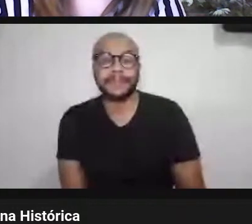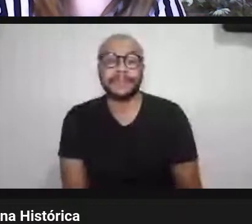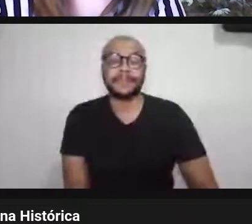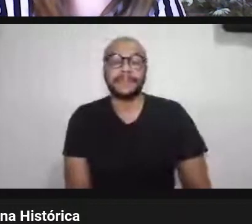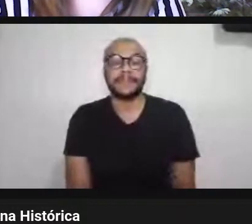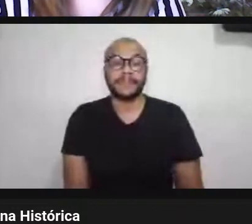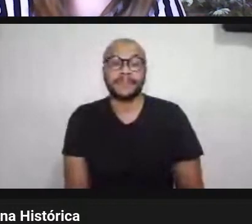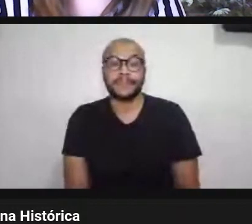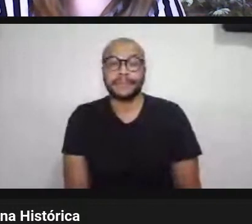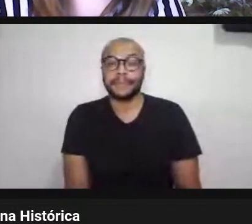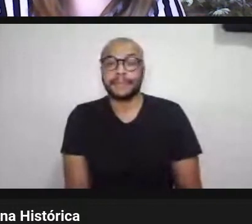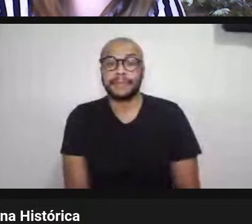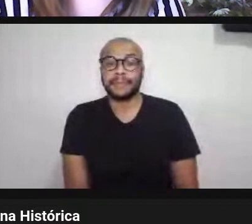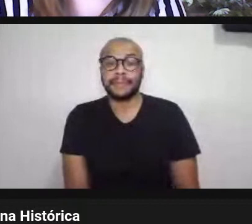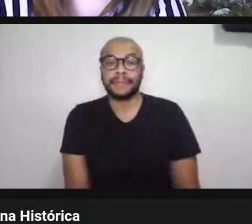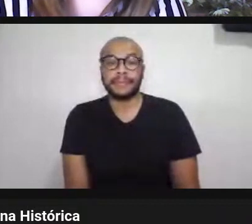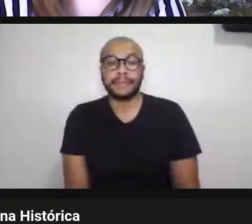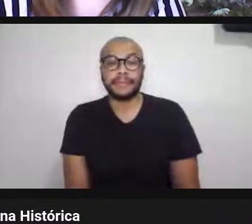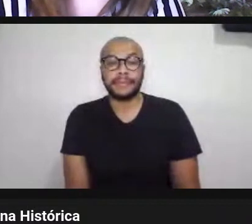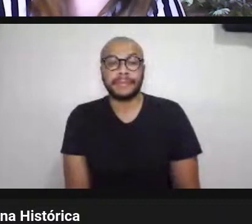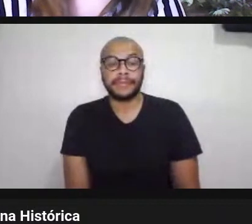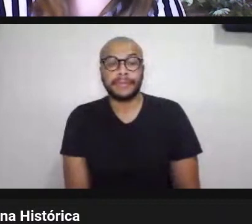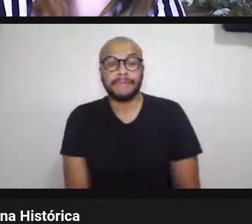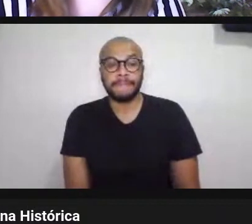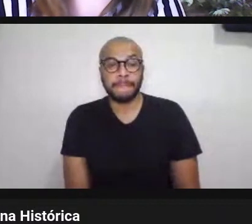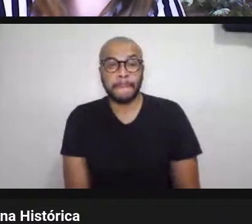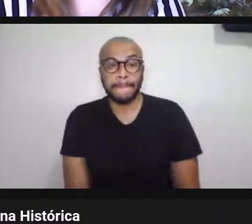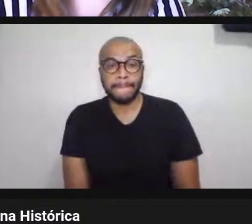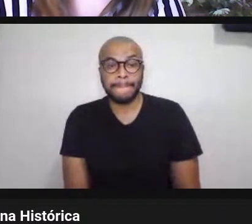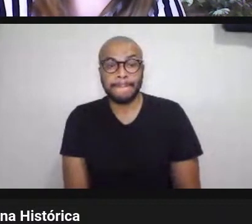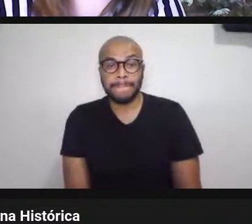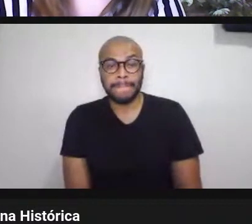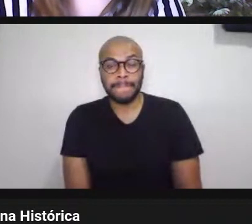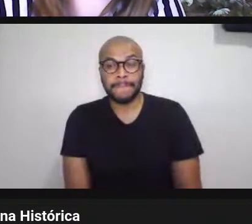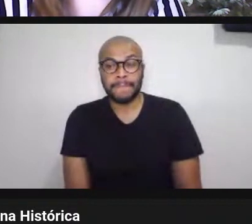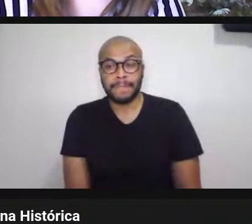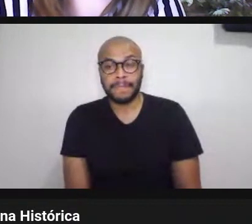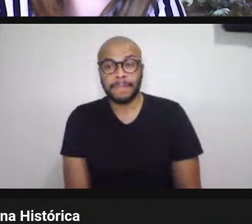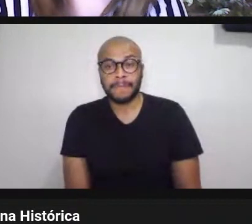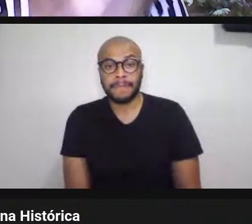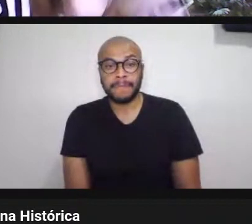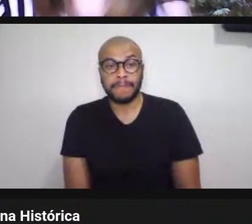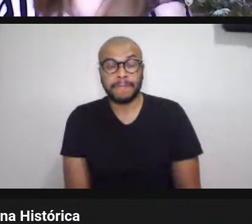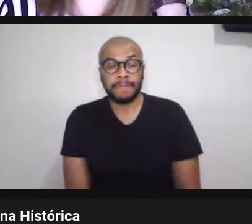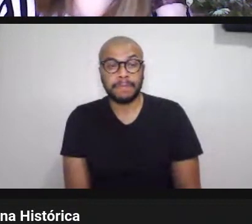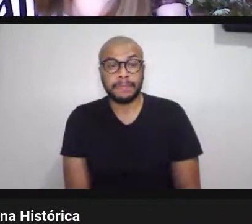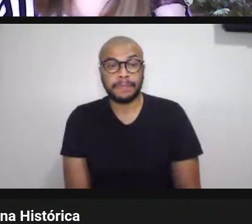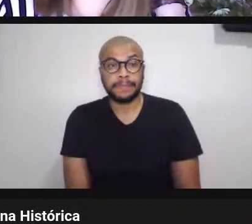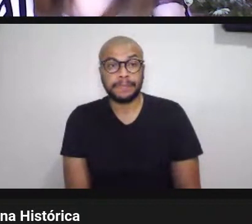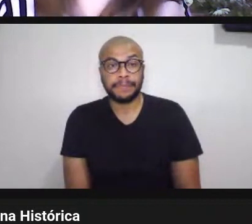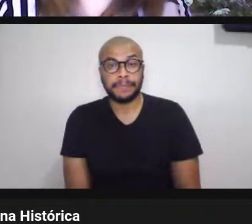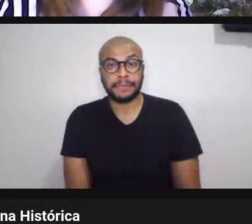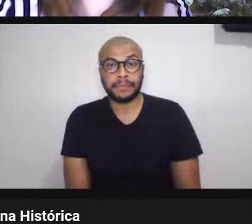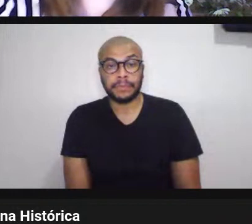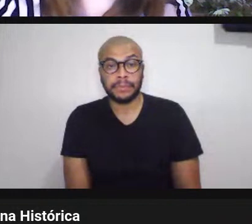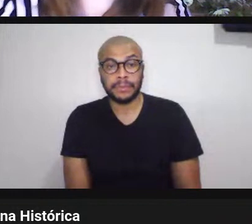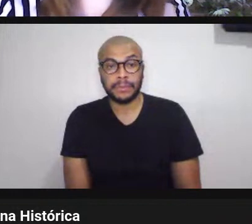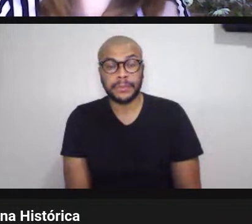polsko-czeskie są od wieków i zwłaszcza polsko-niemieckie nazwiska, niektóre z nazwisk